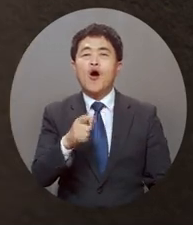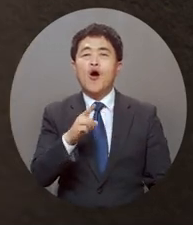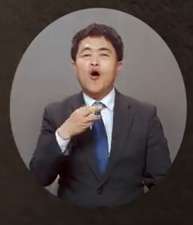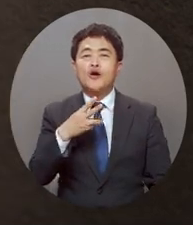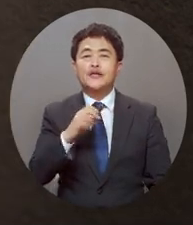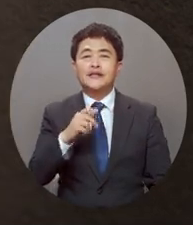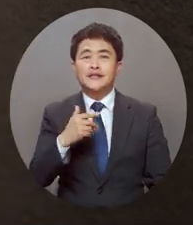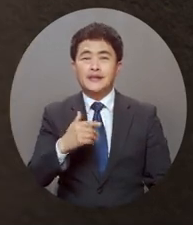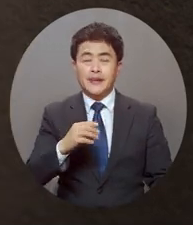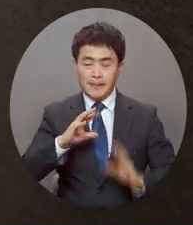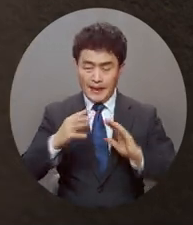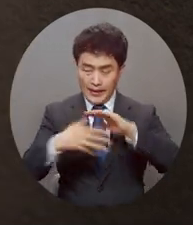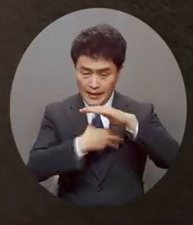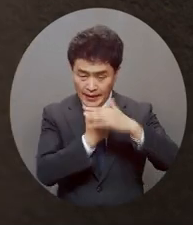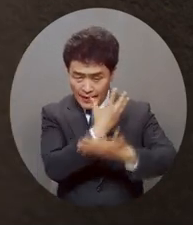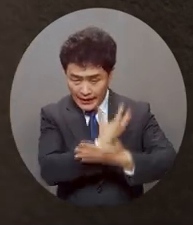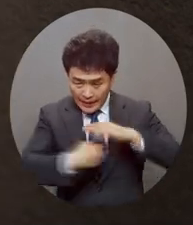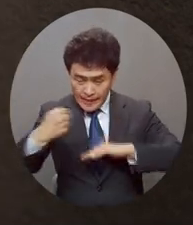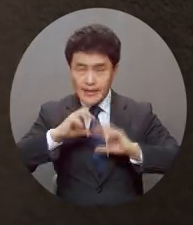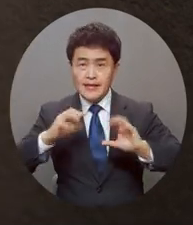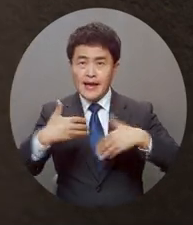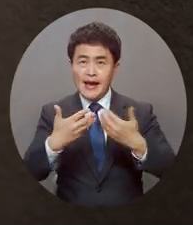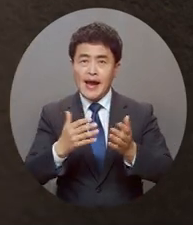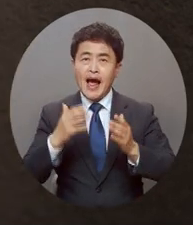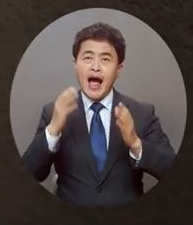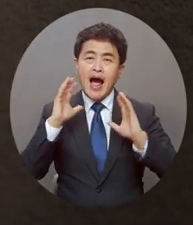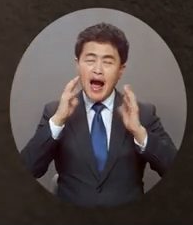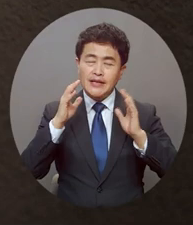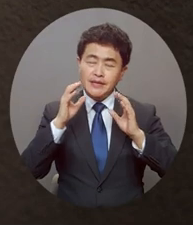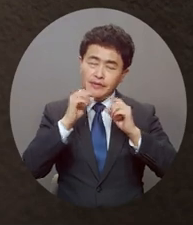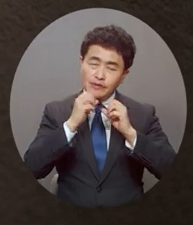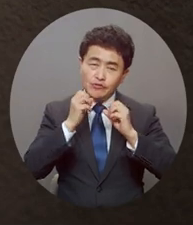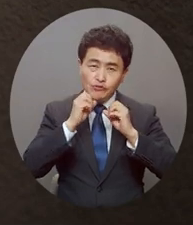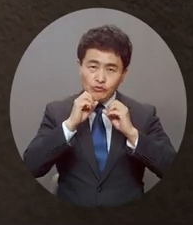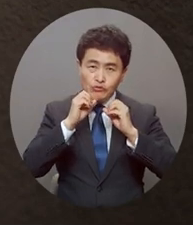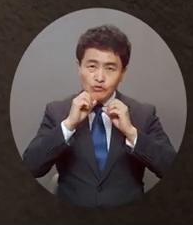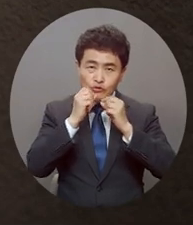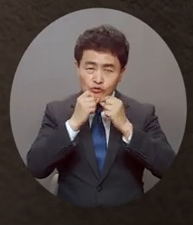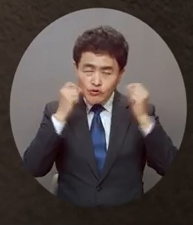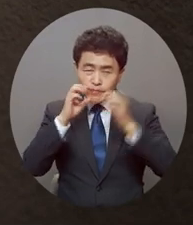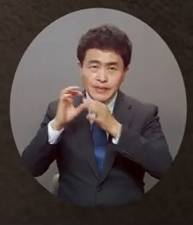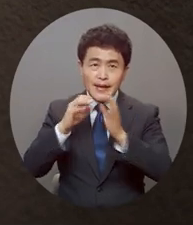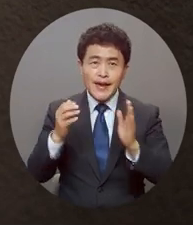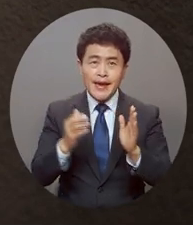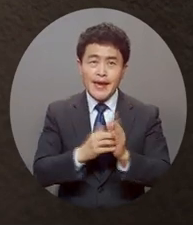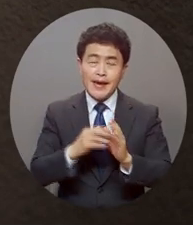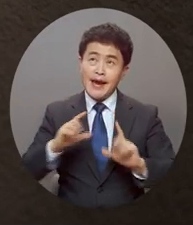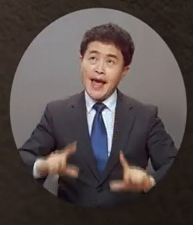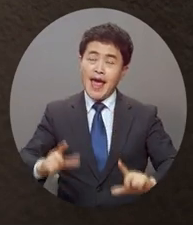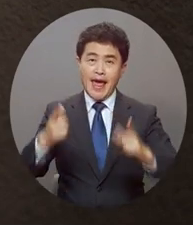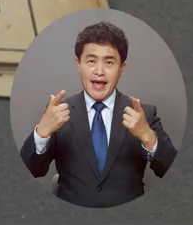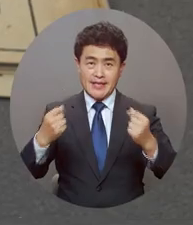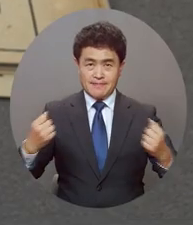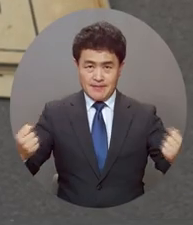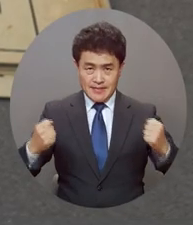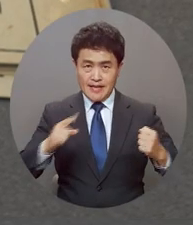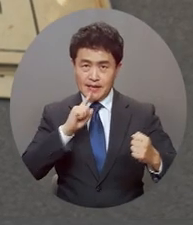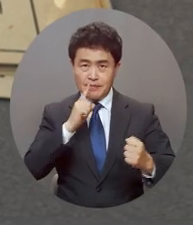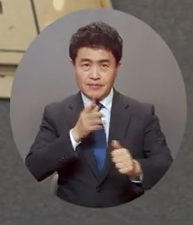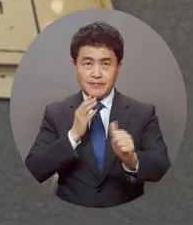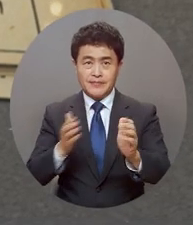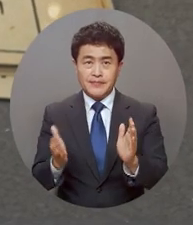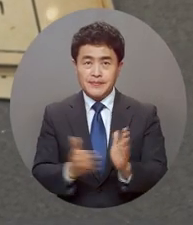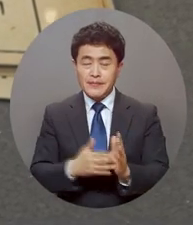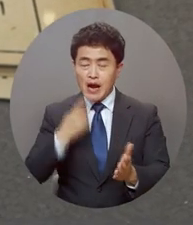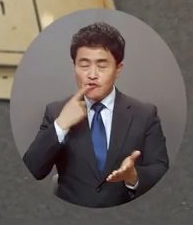나라에서 아이들만큼은 웃음을 잃지 않길 바라며 방정환은 해처럼 씩씩하자고 당부했습니다.